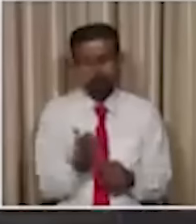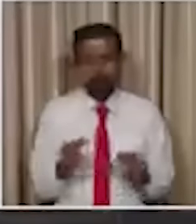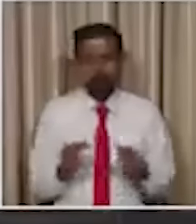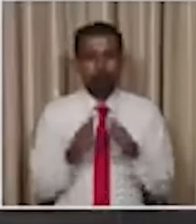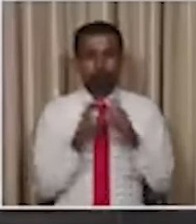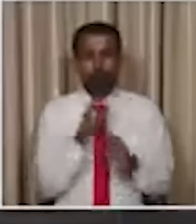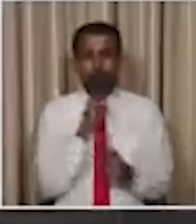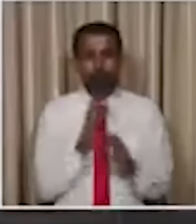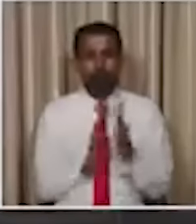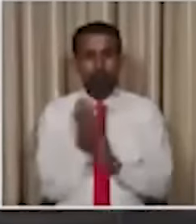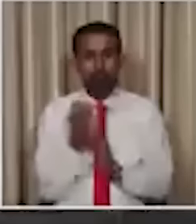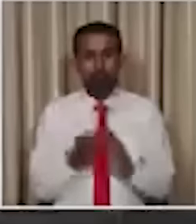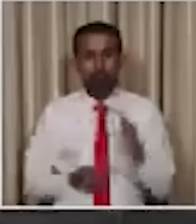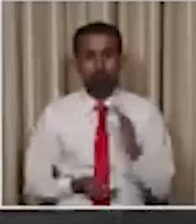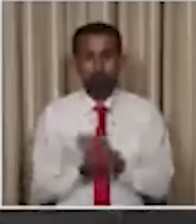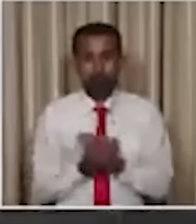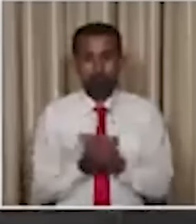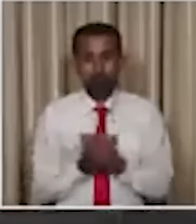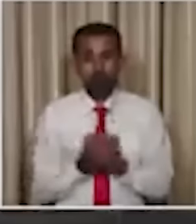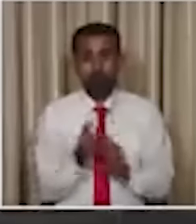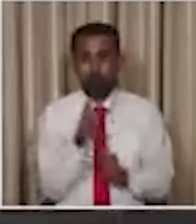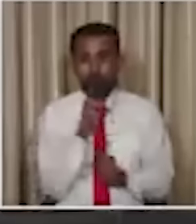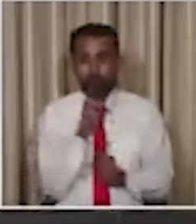ශ්‍රේෂ්ඨාධිකරණ මූලික ඓතිහාසිකම්